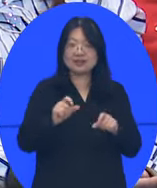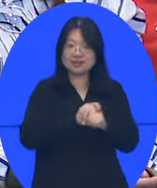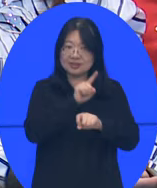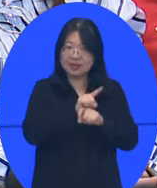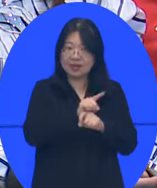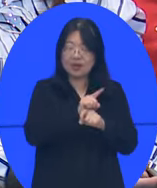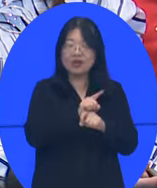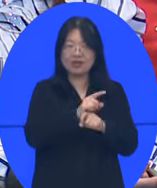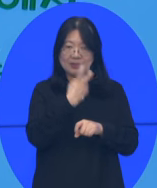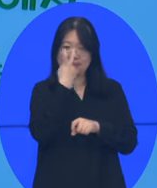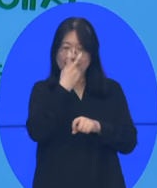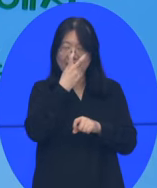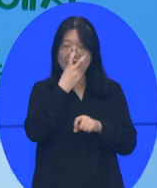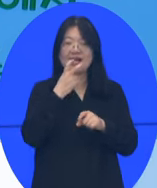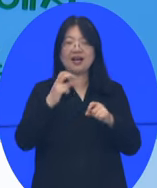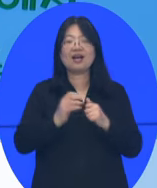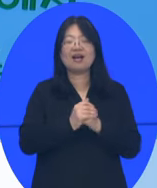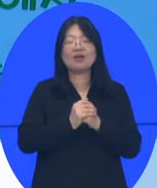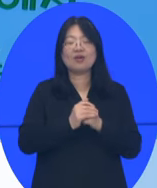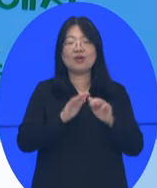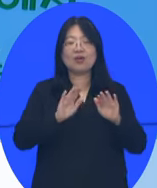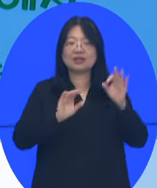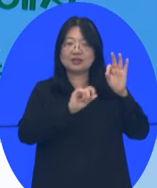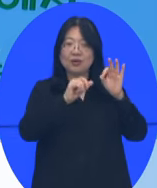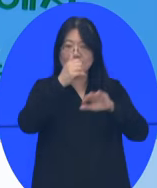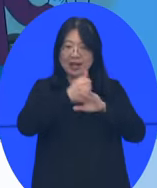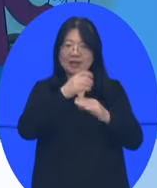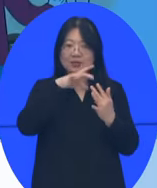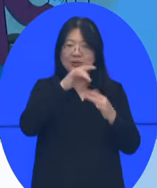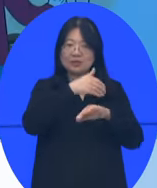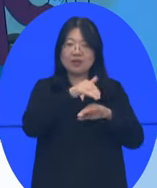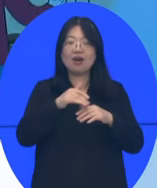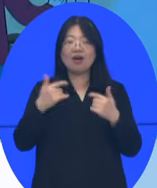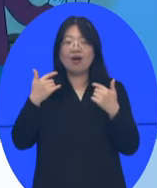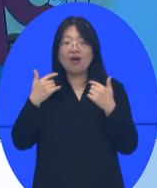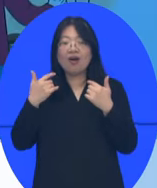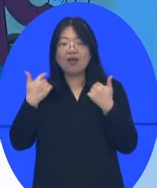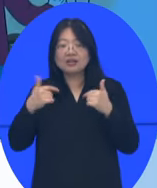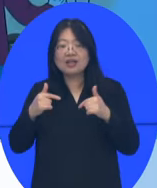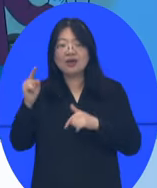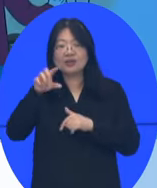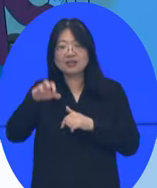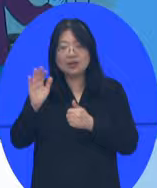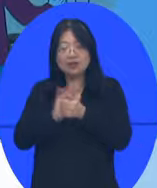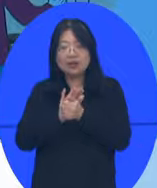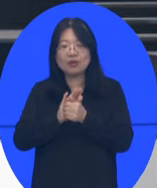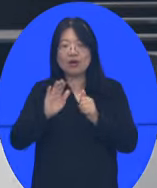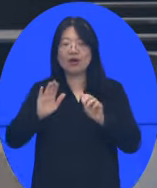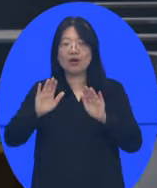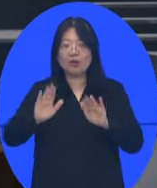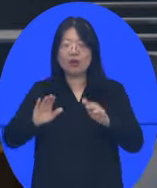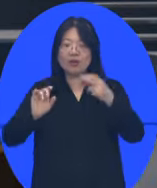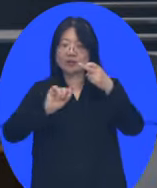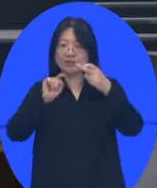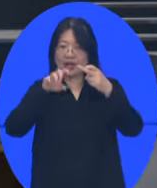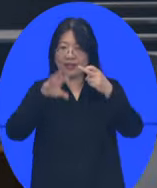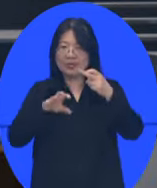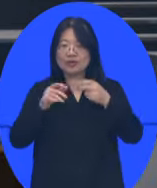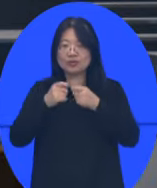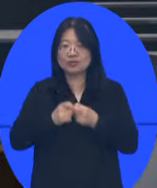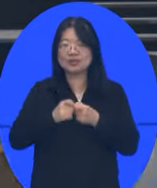선정할 계획입니다 언제나 돌봄과 어디나 돌봄은 올해 안으로 구체적 계획을 발표할 방침입니다